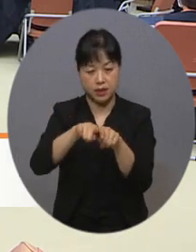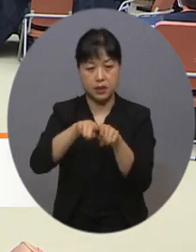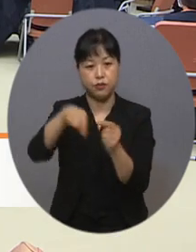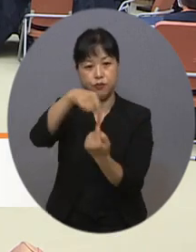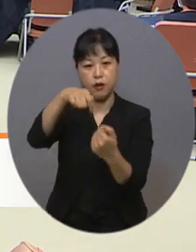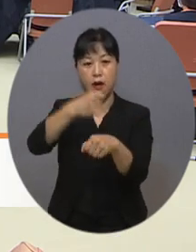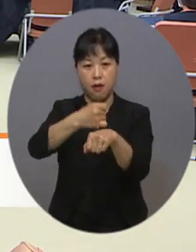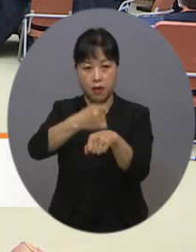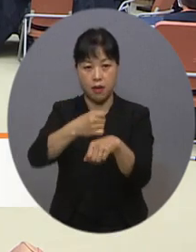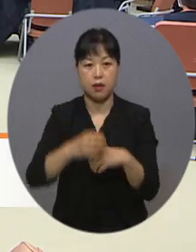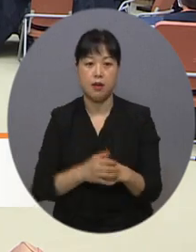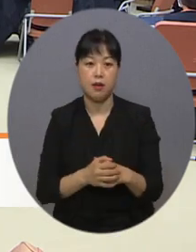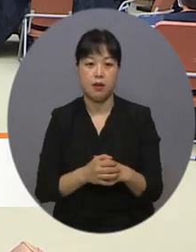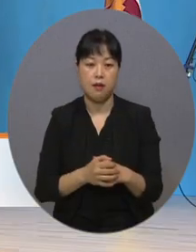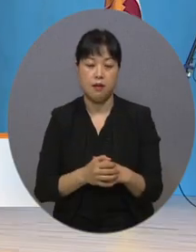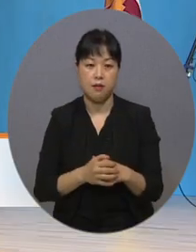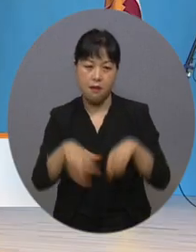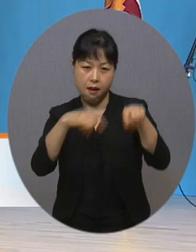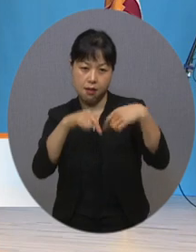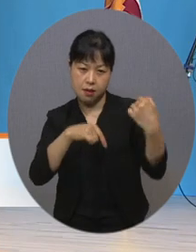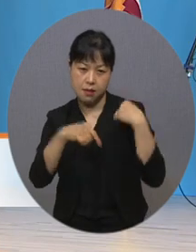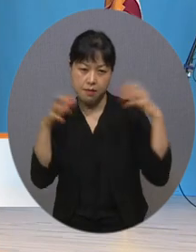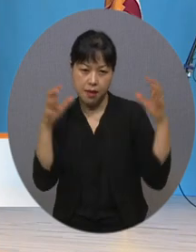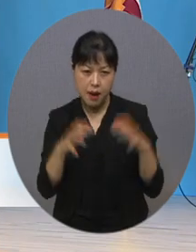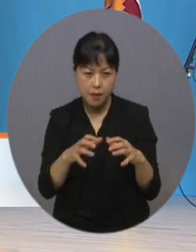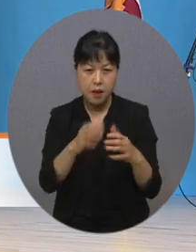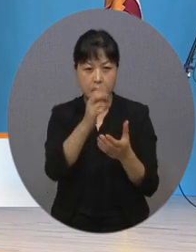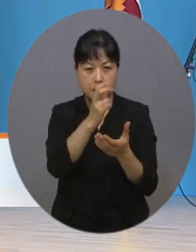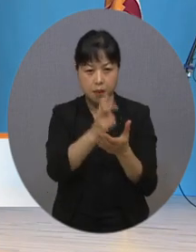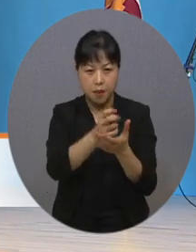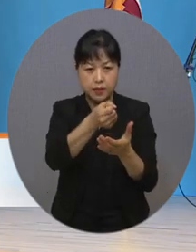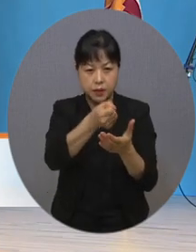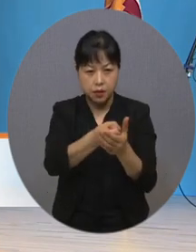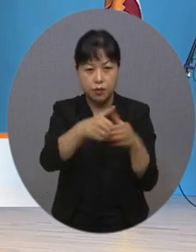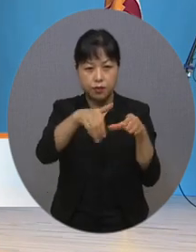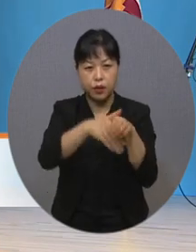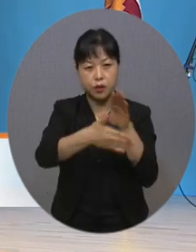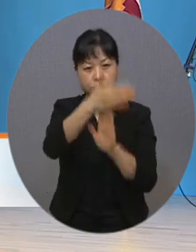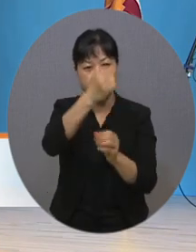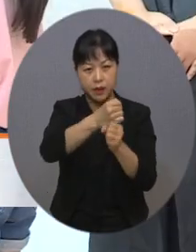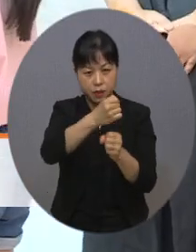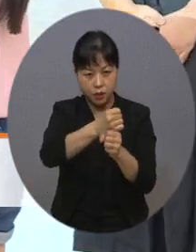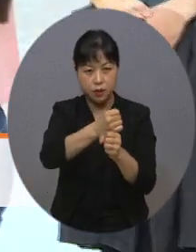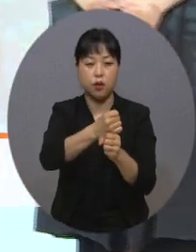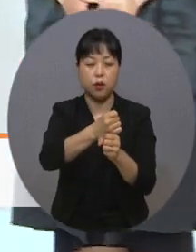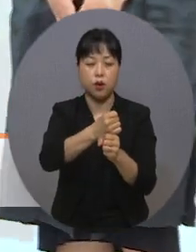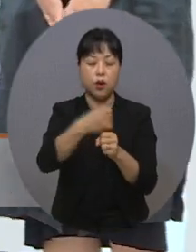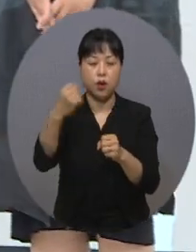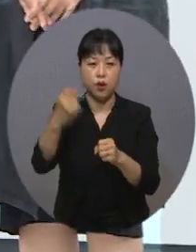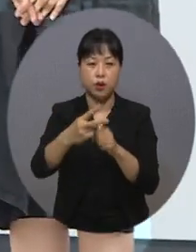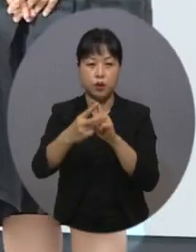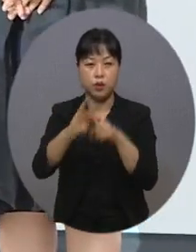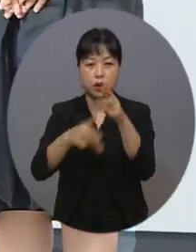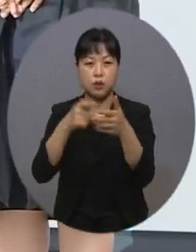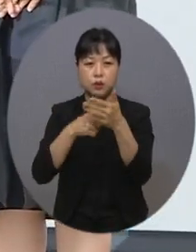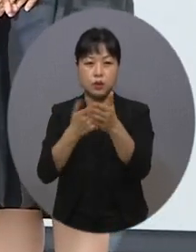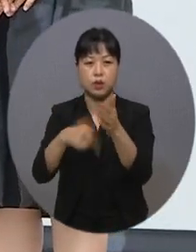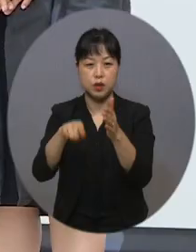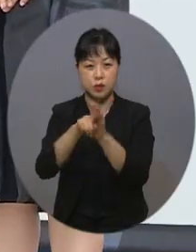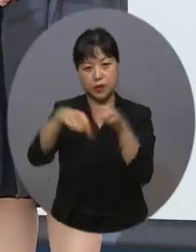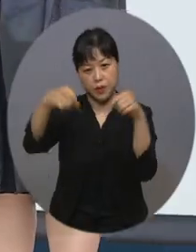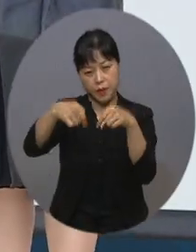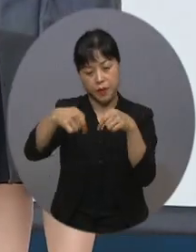전 행정력을 결집해 법정 문화도시 지정과 서수진 을 위한 실질적인 협업을 이어 나갈